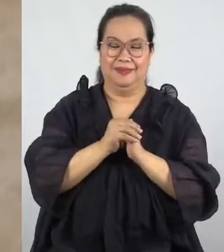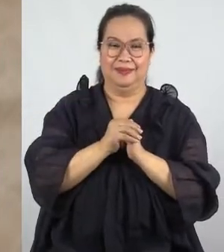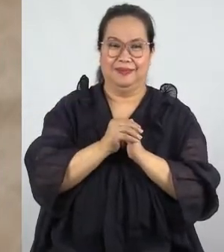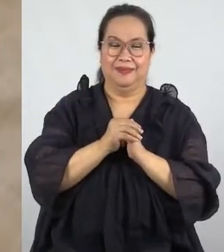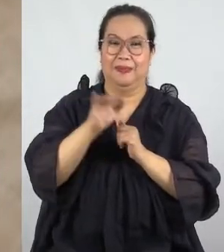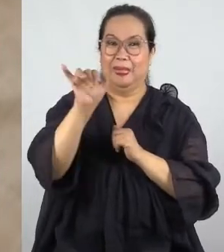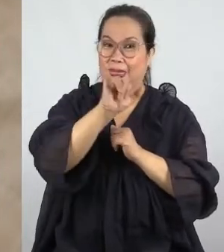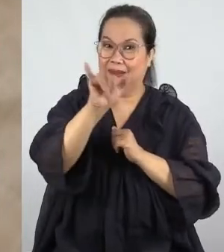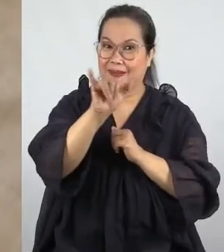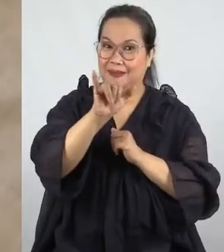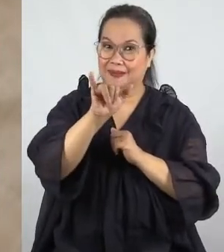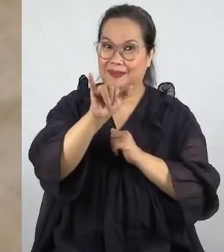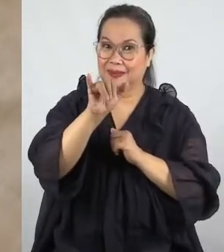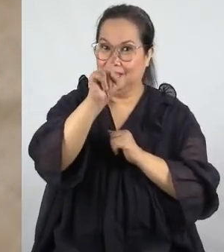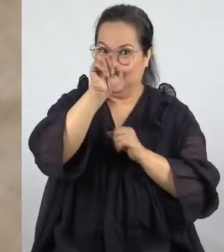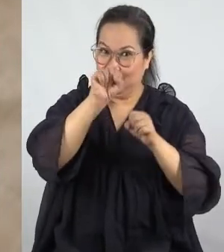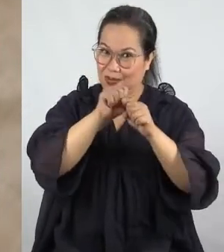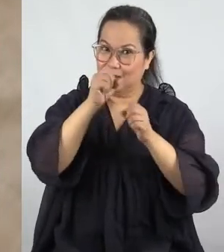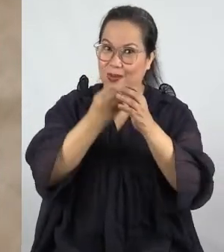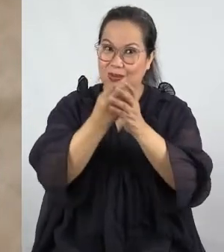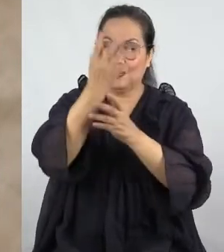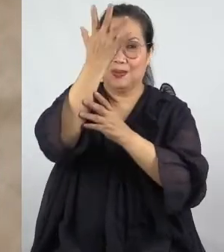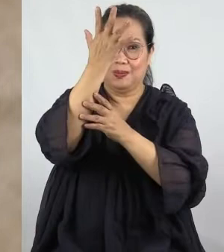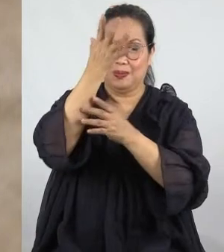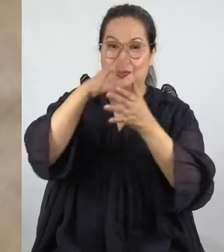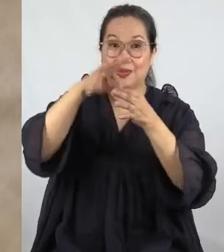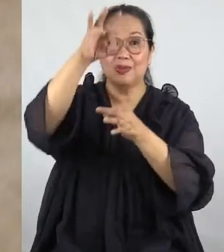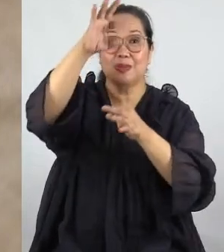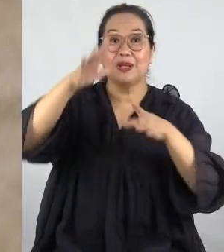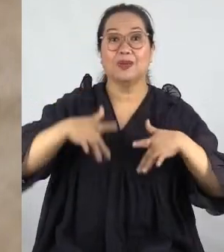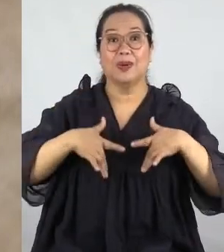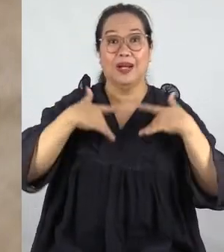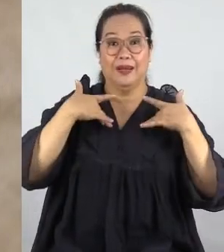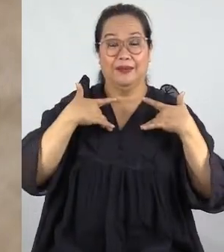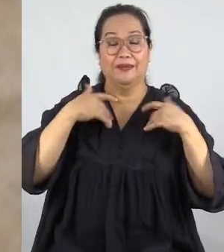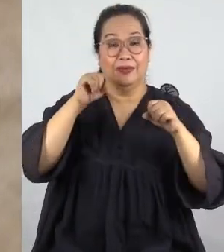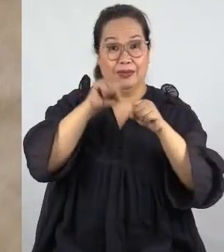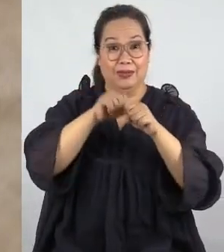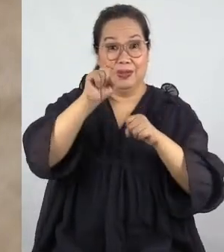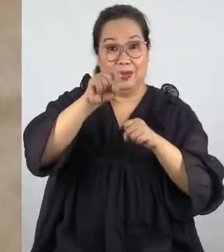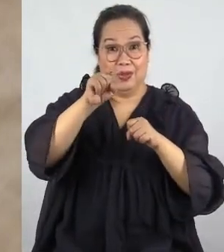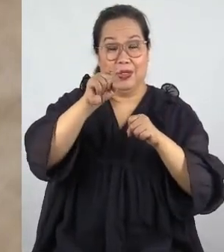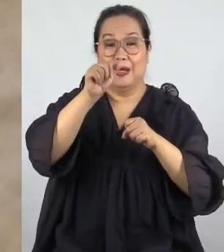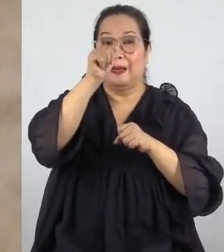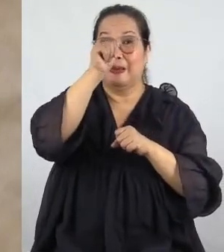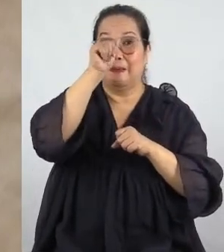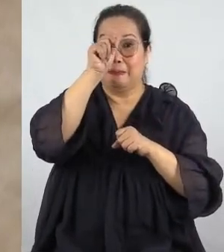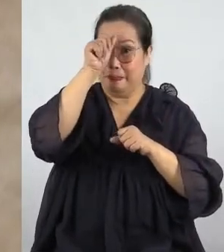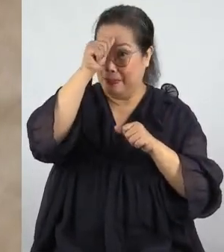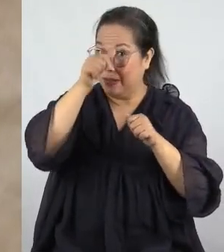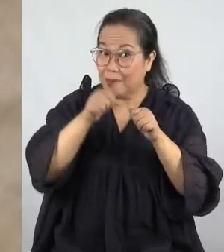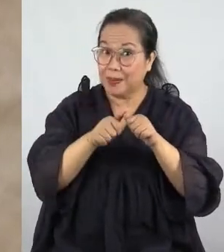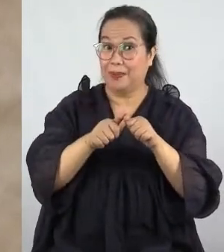Para daw lumago ang aking buhay espiritual, kailangan